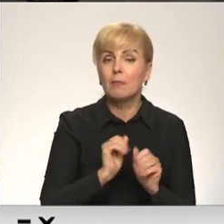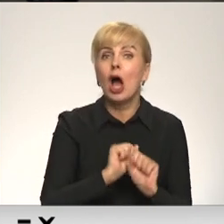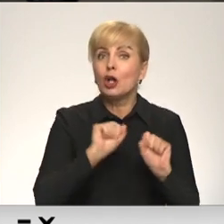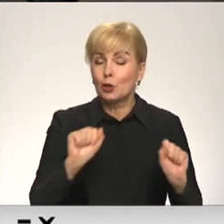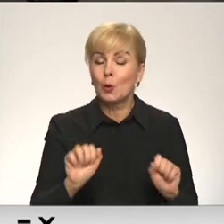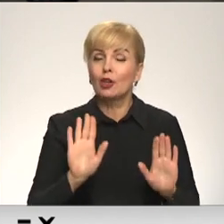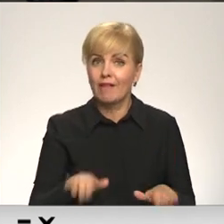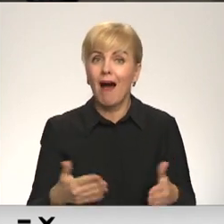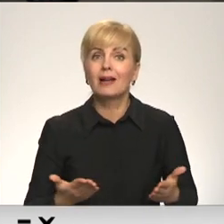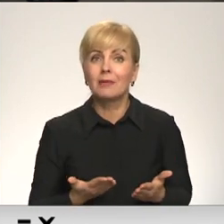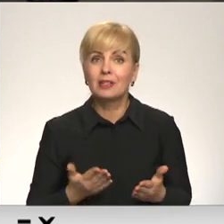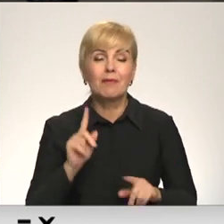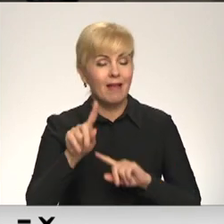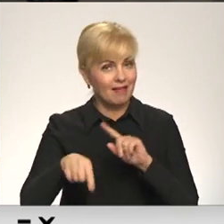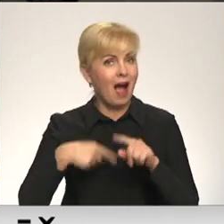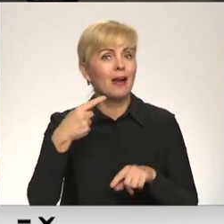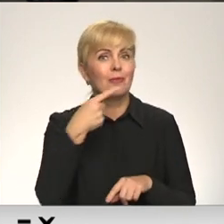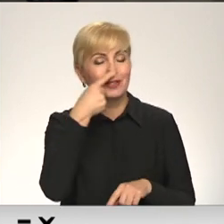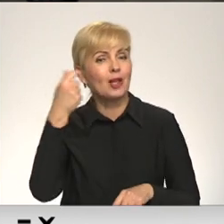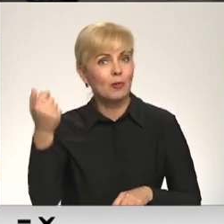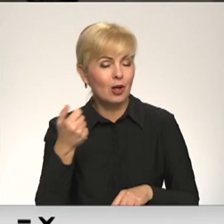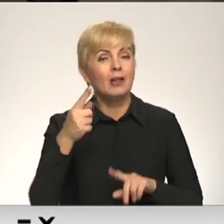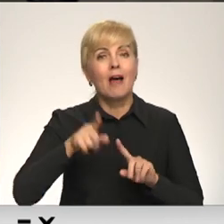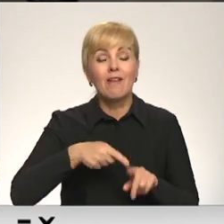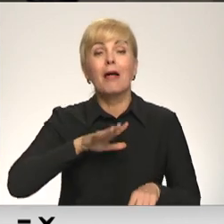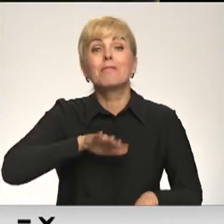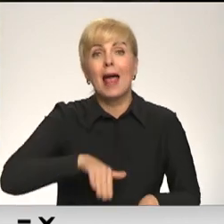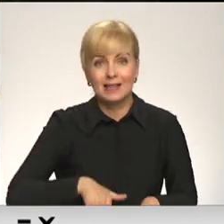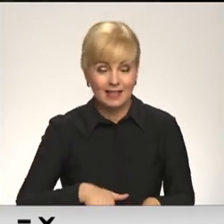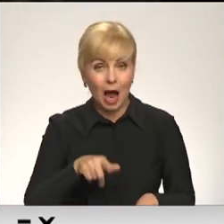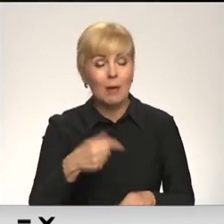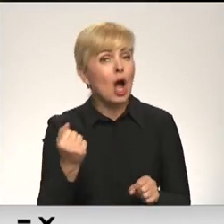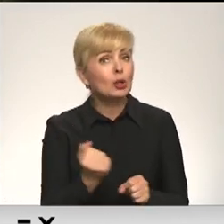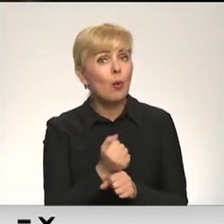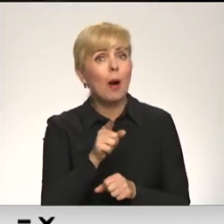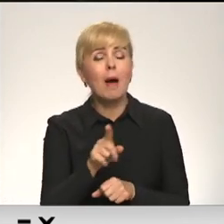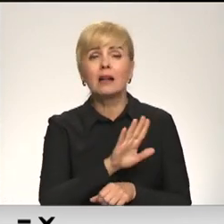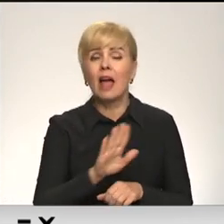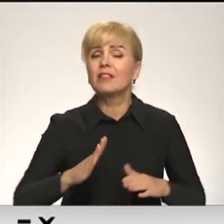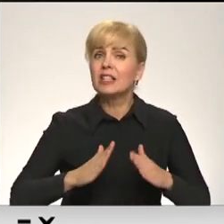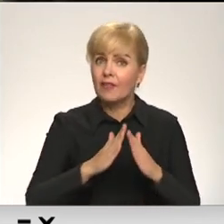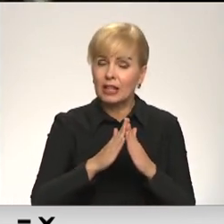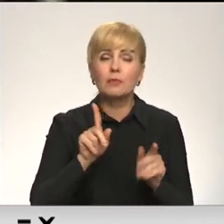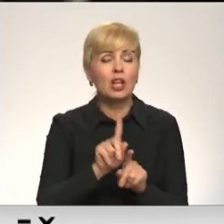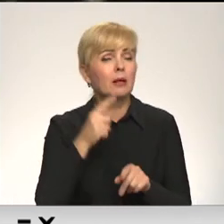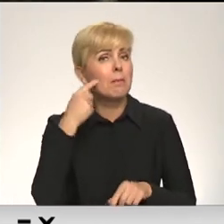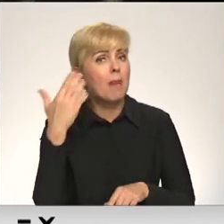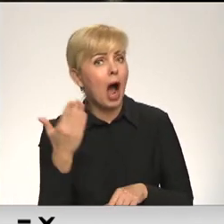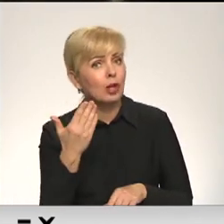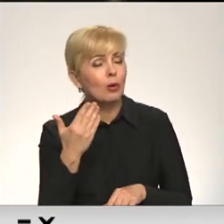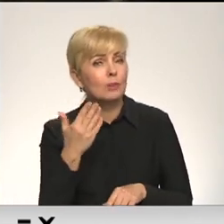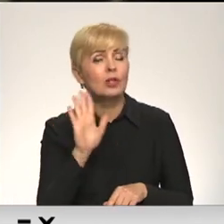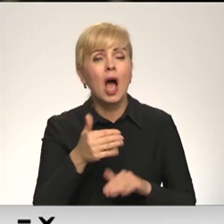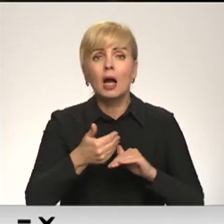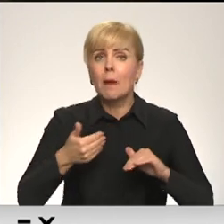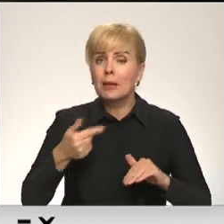varam dzīvot arī nākamos 100 gadus un vēl pēc tam. Tomēr šīs ir nevis svinības, bet pārdomas par to, kā